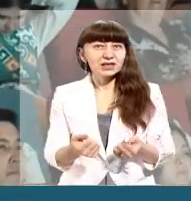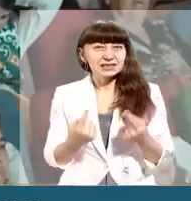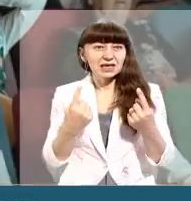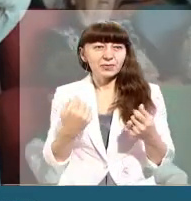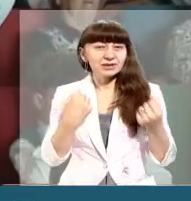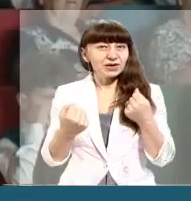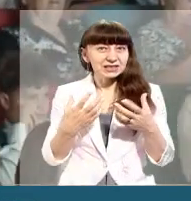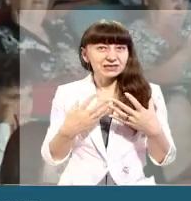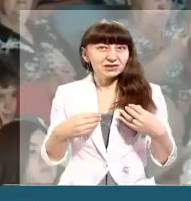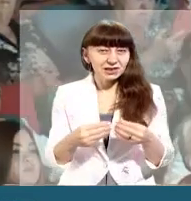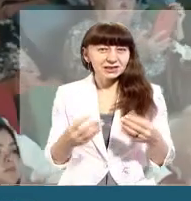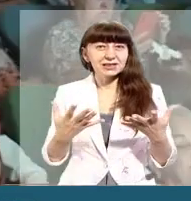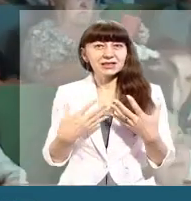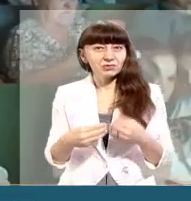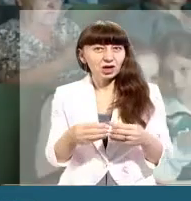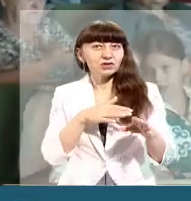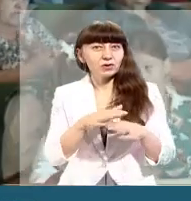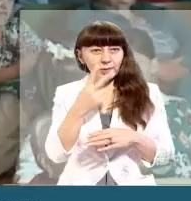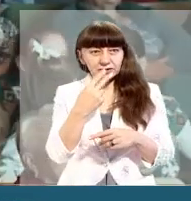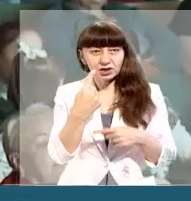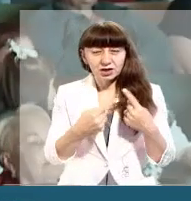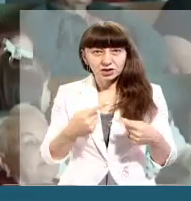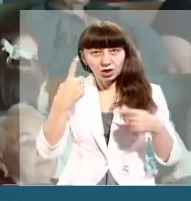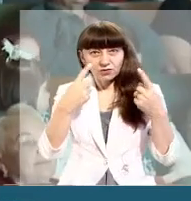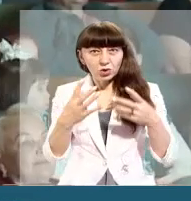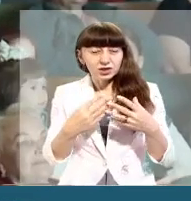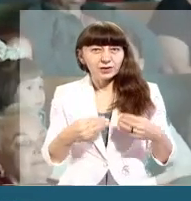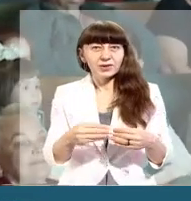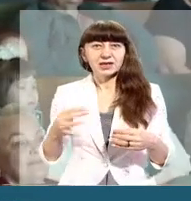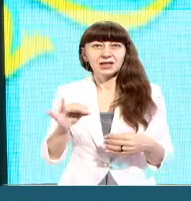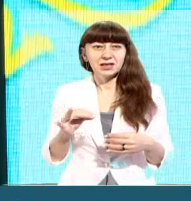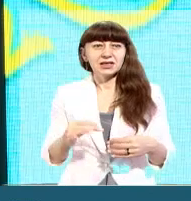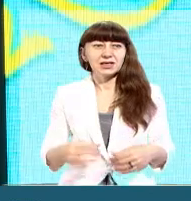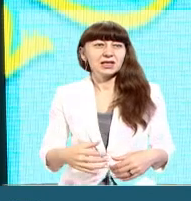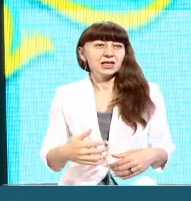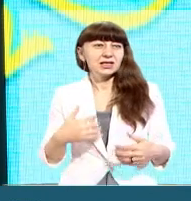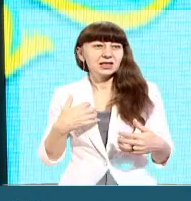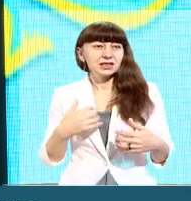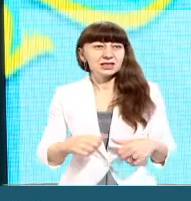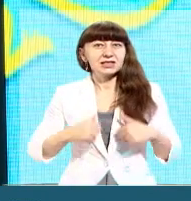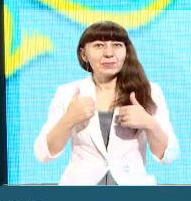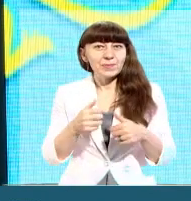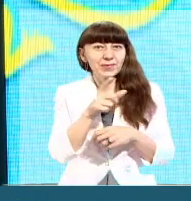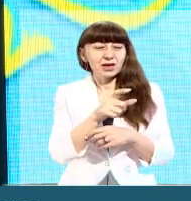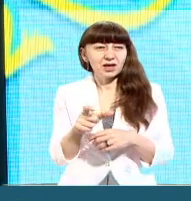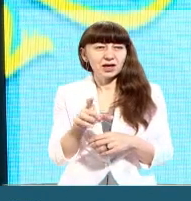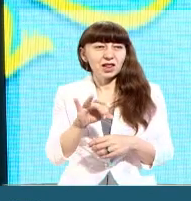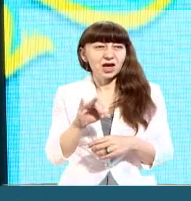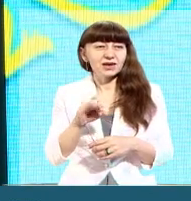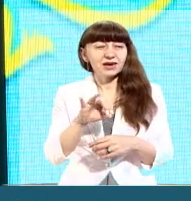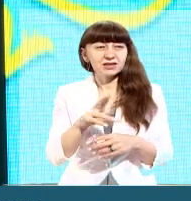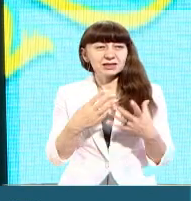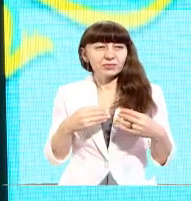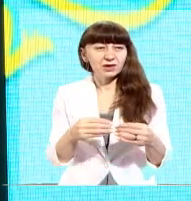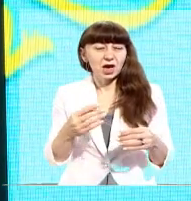самая спортивная семья, семья, соблюдающая традиции, творческая и смелая. Для нас институт семьи, для